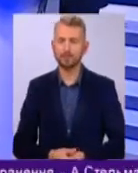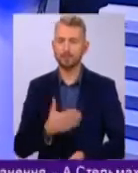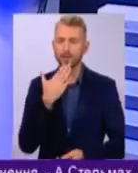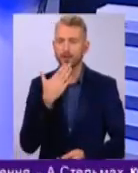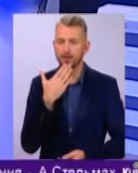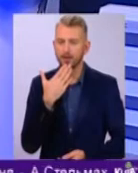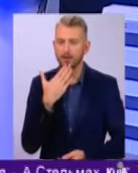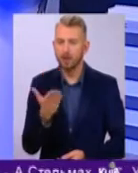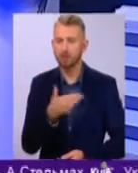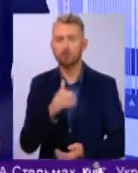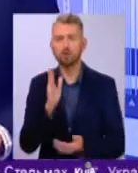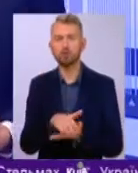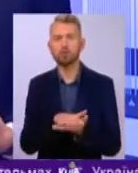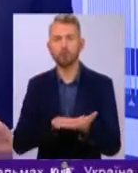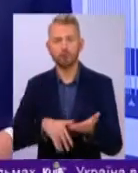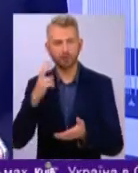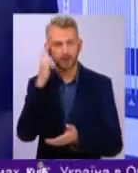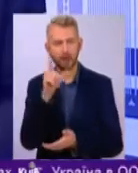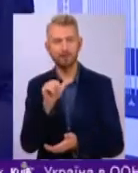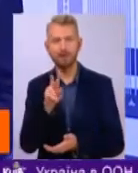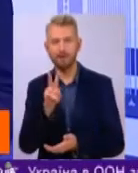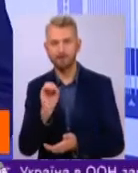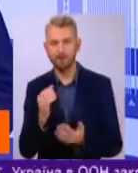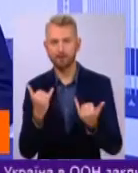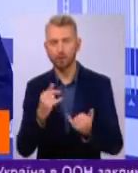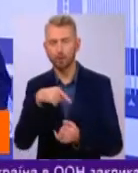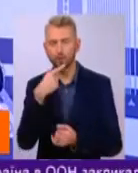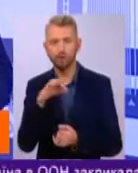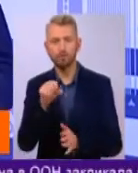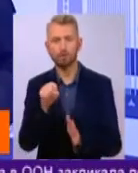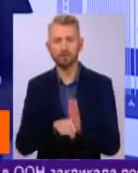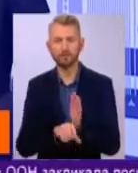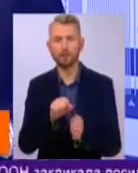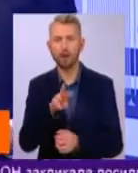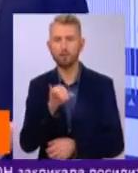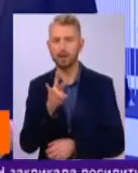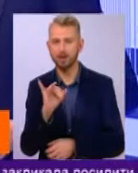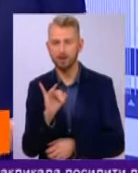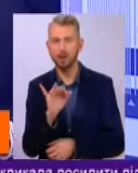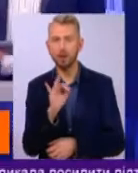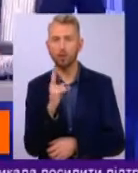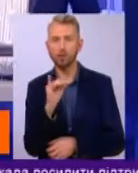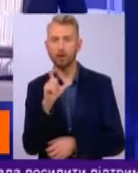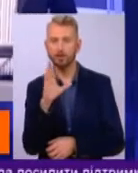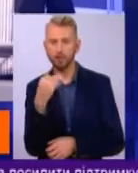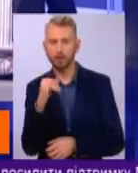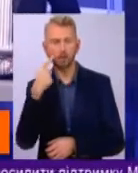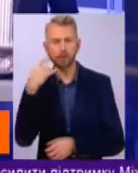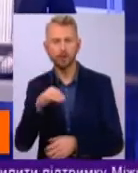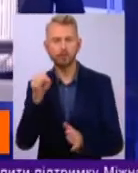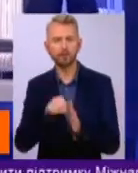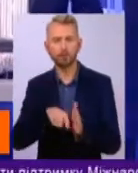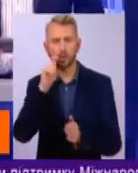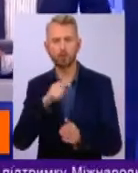Дякую, Лілю. Ми будемо продовжувати. «Київ Лайф» сьогодні говорить про вбивство Аміни Окуєвої. Зухвале вбивство українського офіцера,